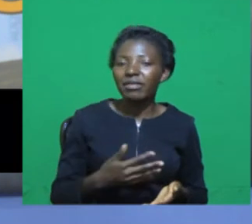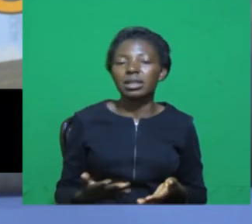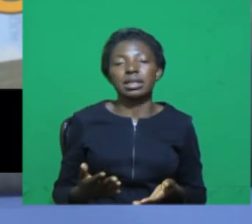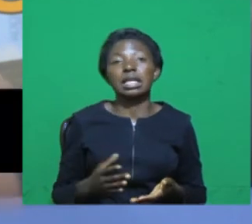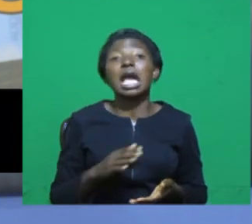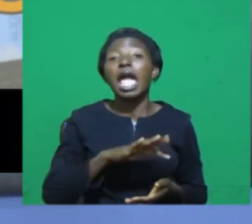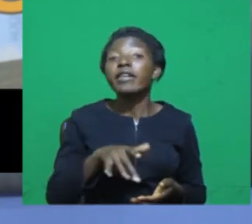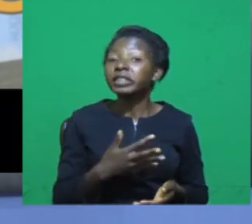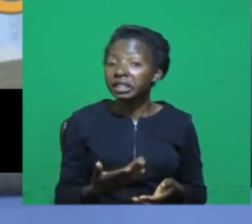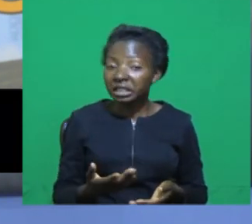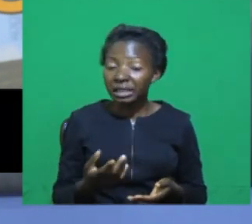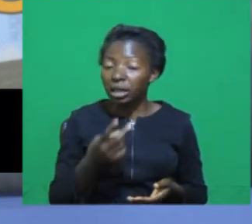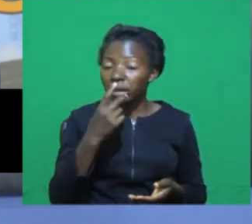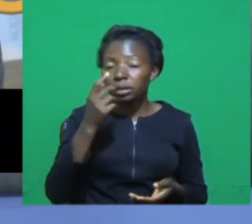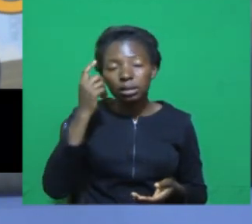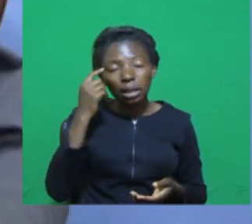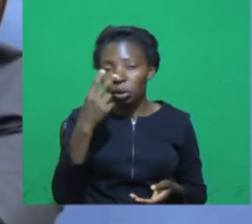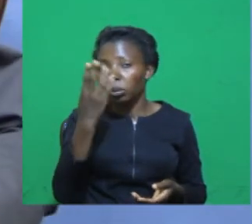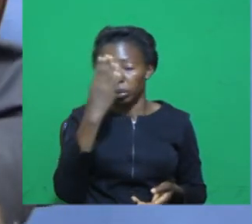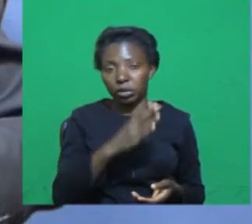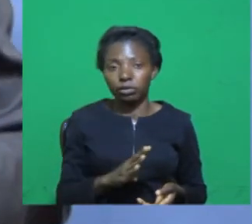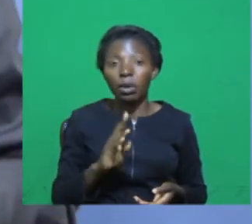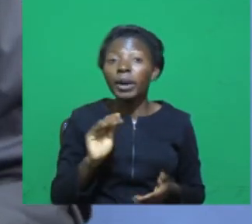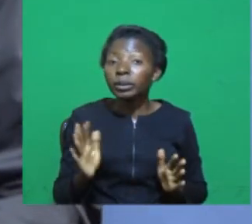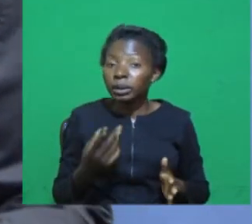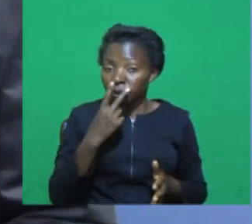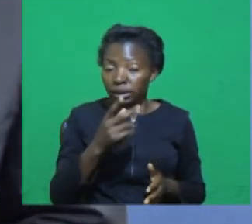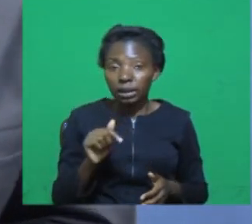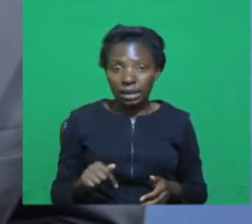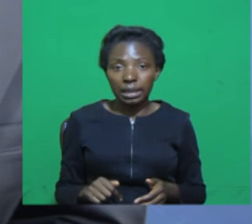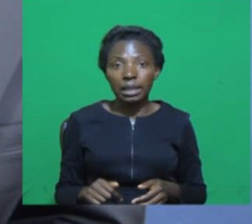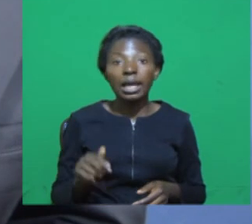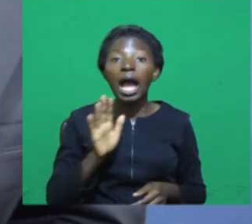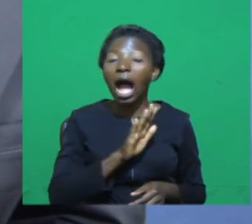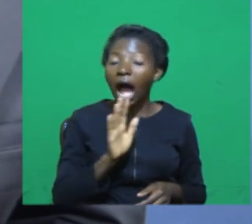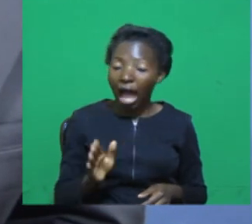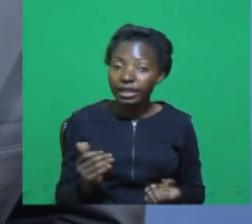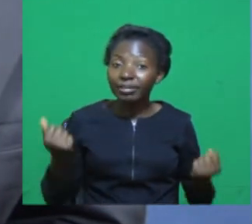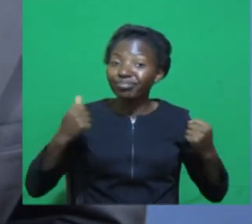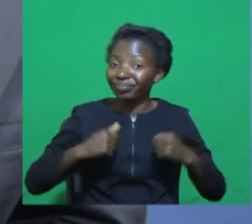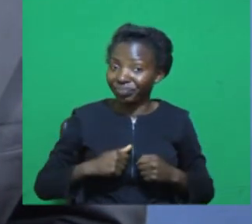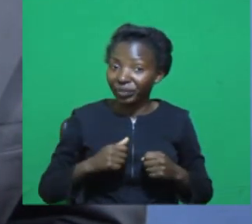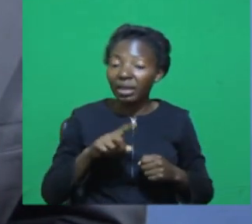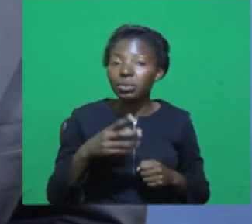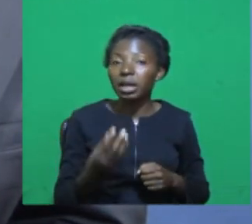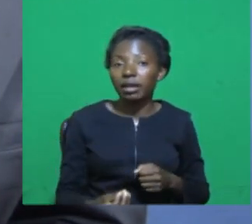yaive jewelry. Chii chiri kubuda apa pasi? Chiri kubuda apa ndechekuti kune kupfeka